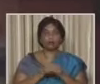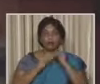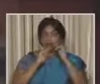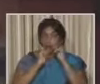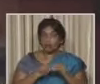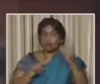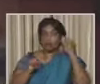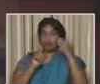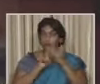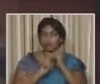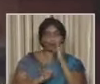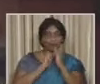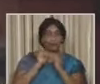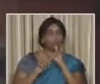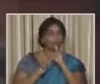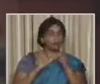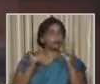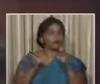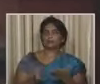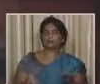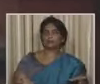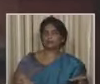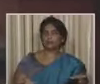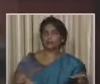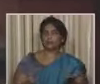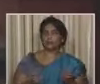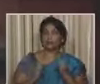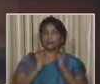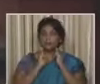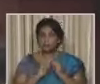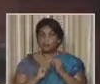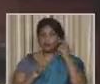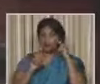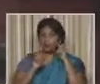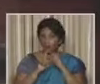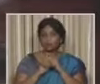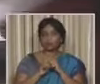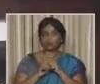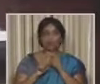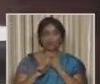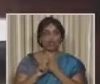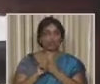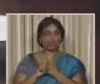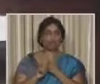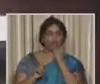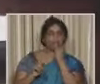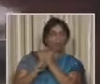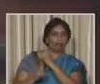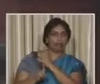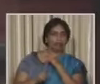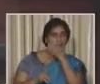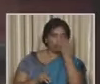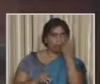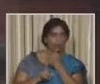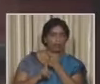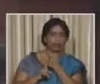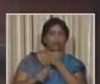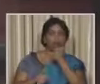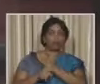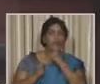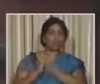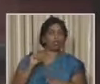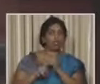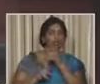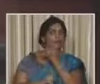தொடர்பாக குற்றச்சாட்டு முன்வைக்கப்பட்ட இந்த இரு சாராரும் அரசாங்கத்தில் தான் இருக்கிறார்கள். குற்றச்சாட்டுகள் பற்றி பிள்ளையானுக்குத்தானே குற்றச்சாட்டுகள் முன்வைக்கப்படுகின்றன.